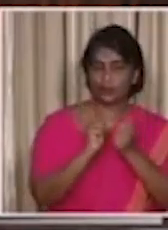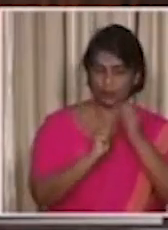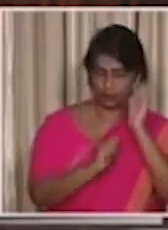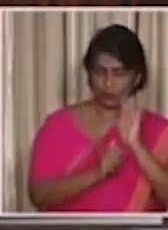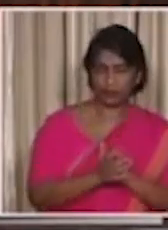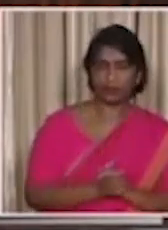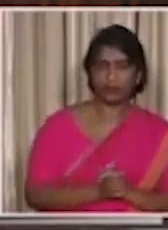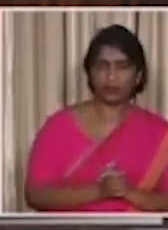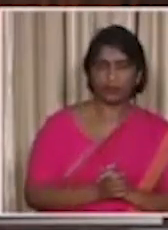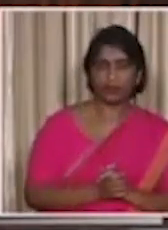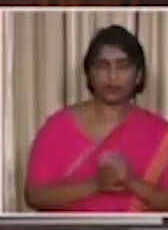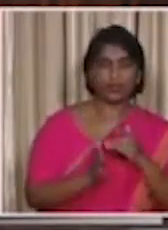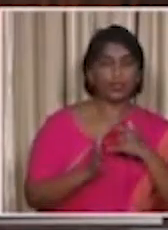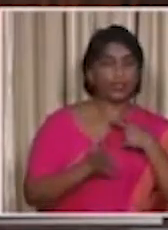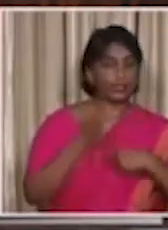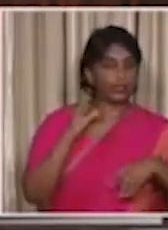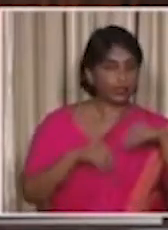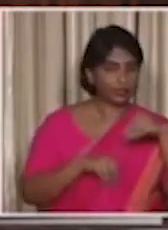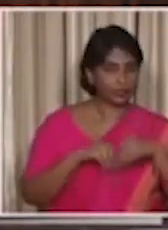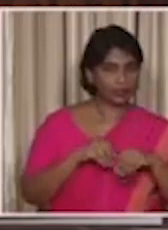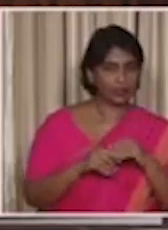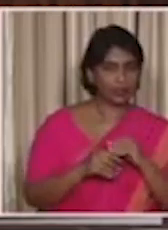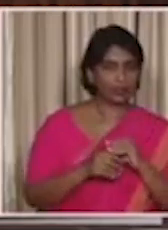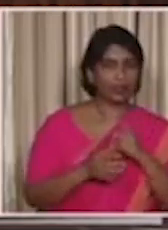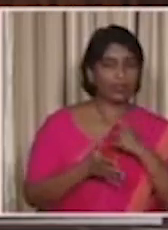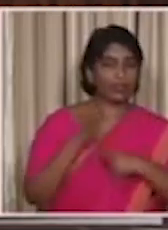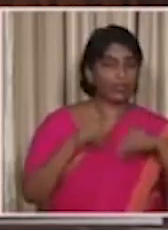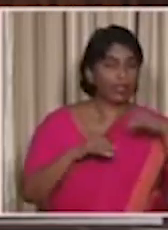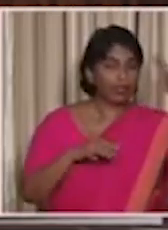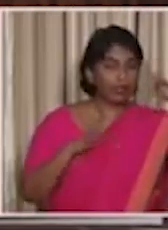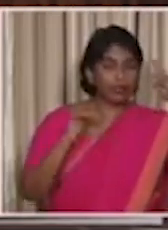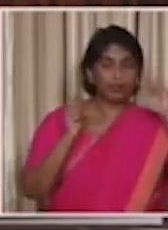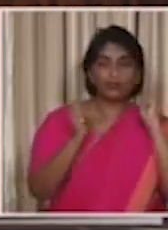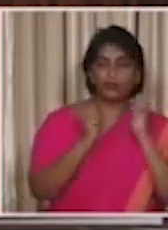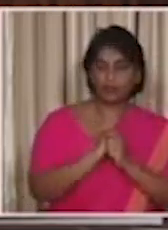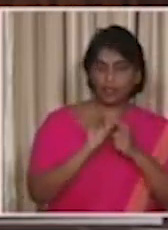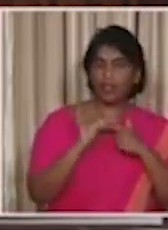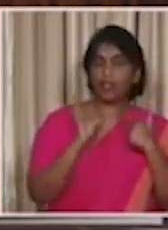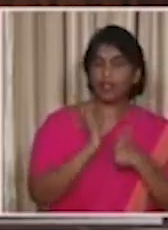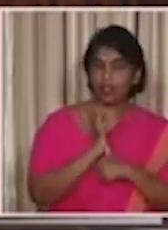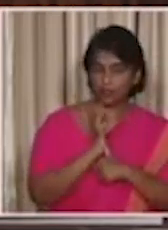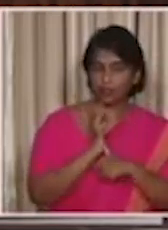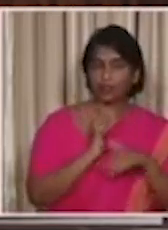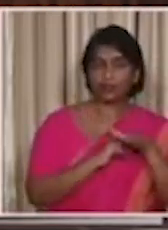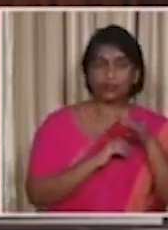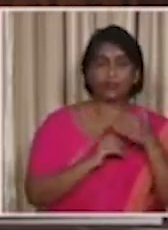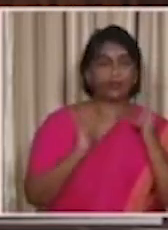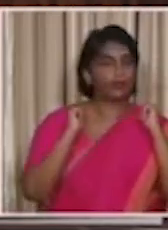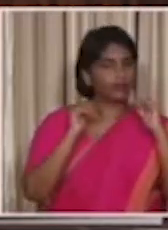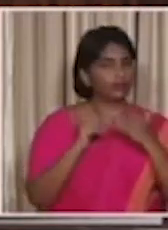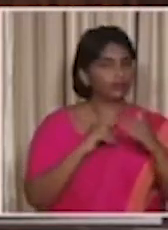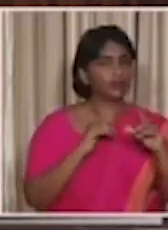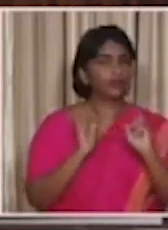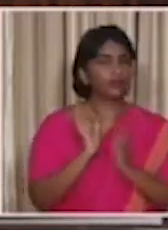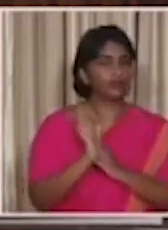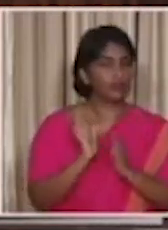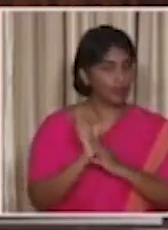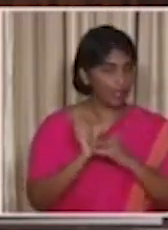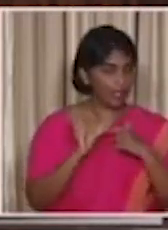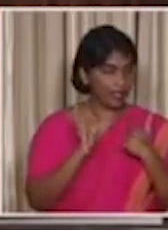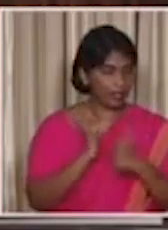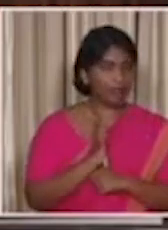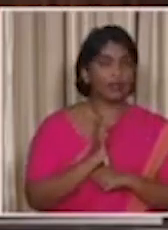ගන්නවා. දේශපාලන දේශගුණික විපර්යාස පනත, සමාජ සාධාරණත්ව කොමිෂන් සභා පනත,